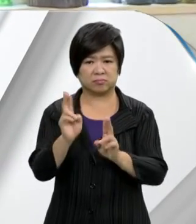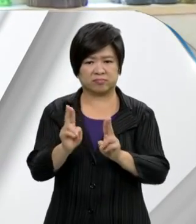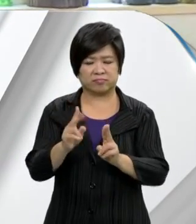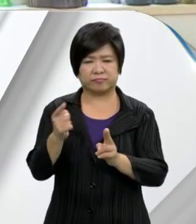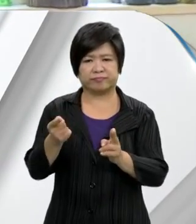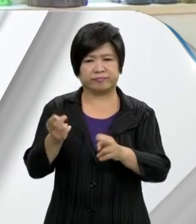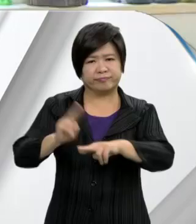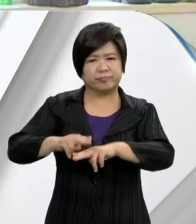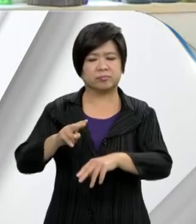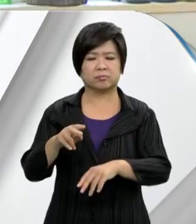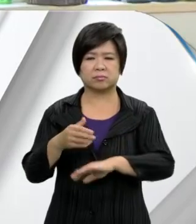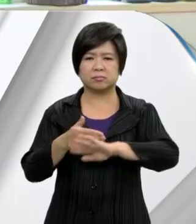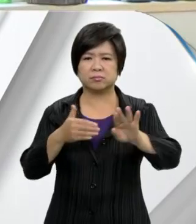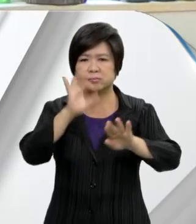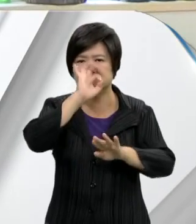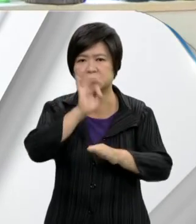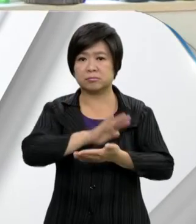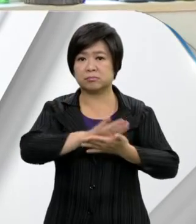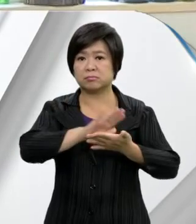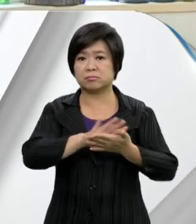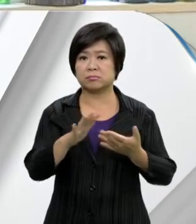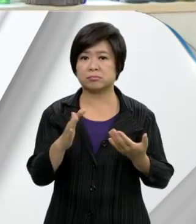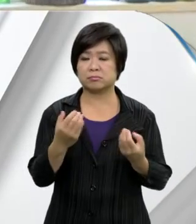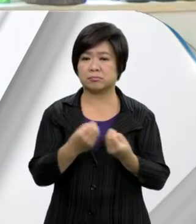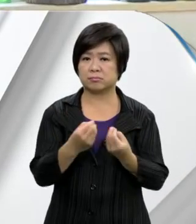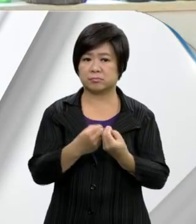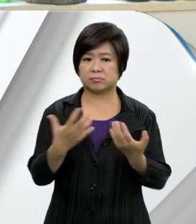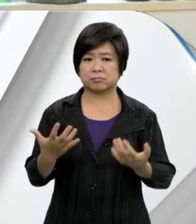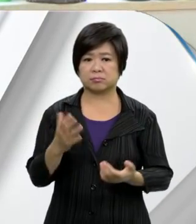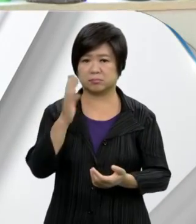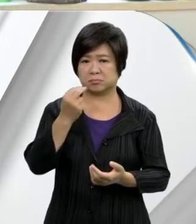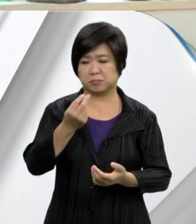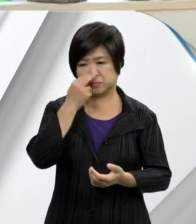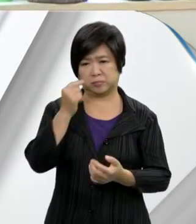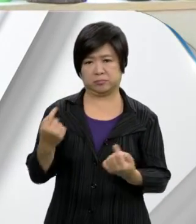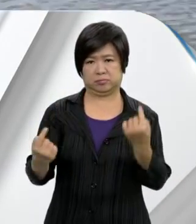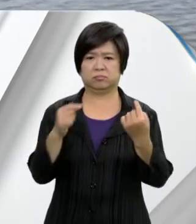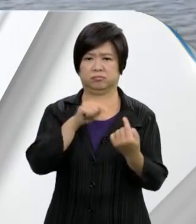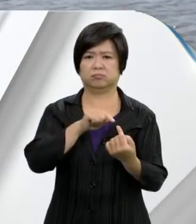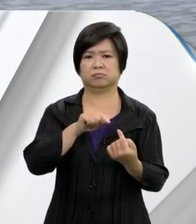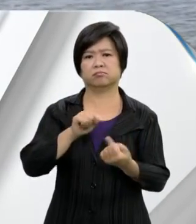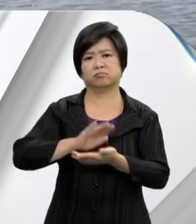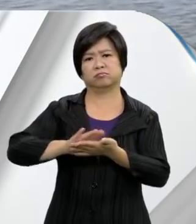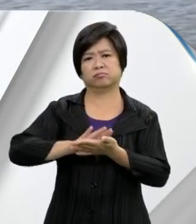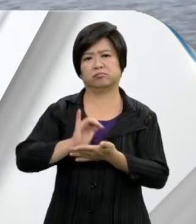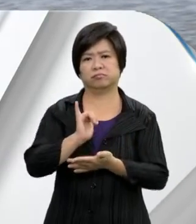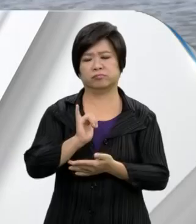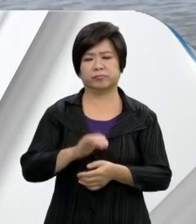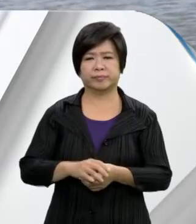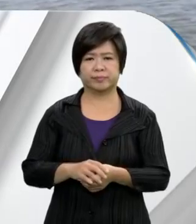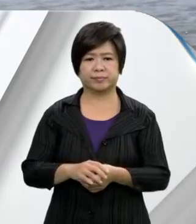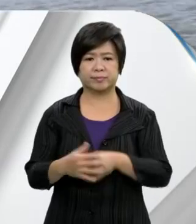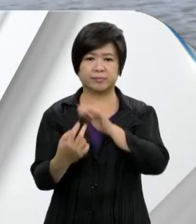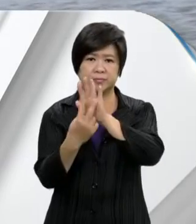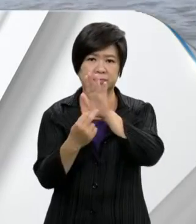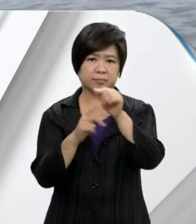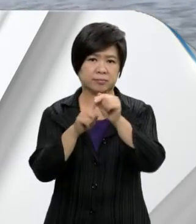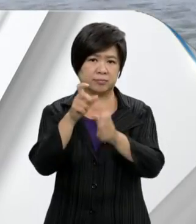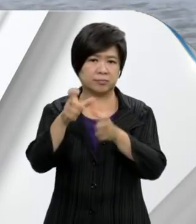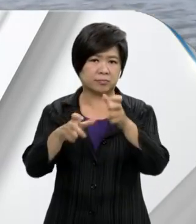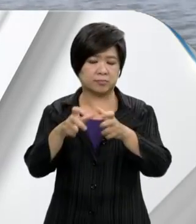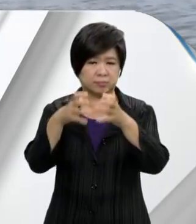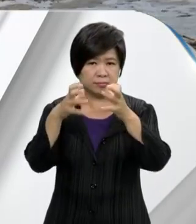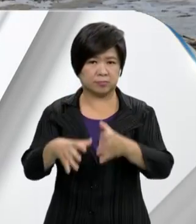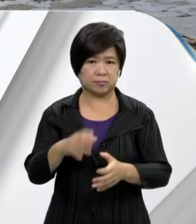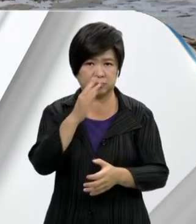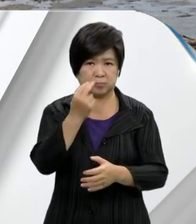其他更干净的能源方式。那燃烧天然气是相对是比较干净的。 环保团体强调，中油外塞天然气接收